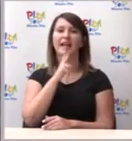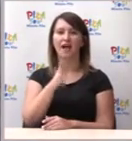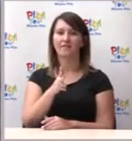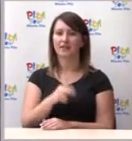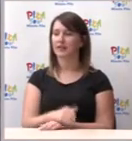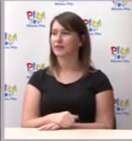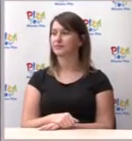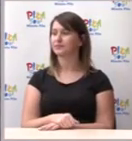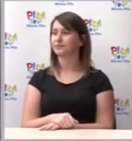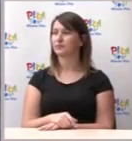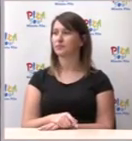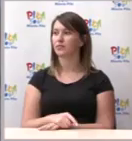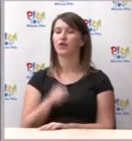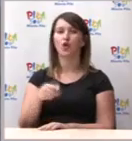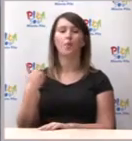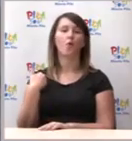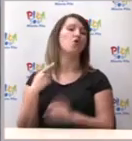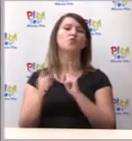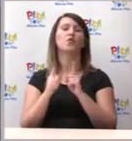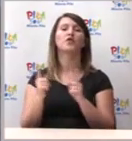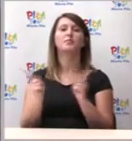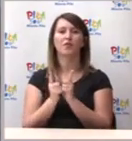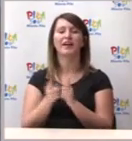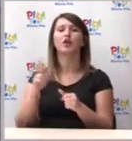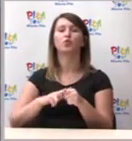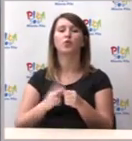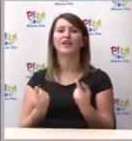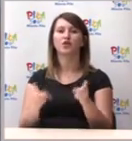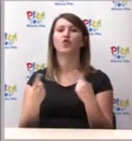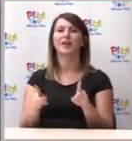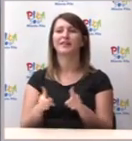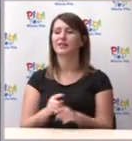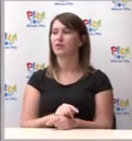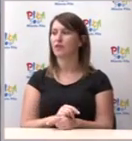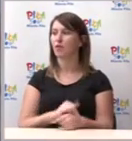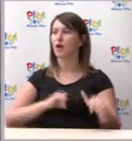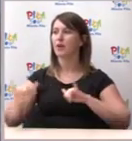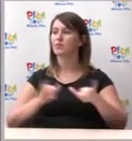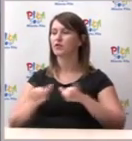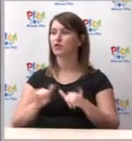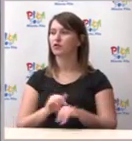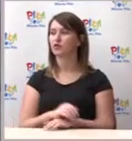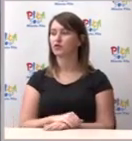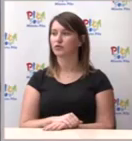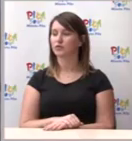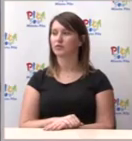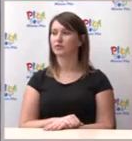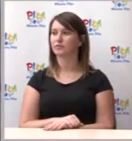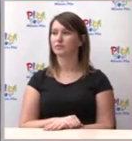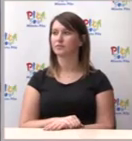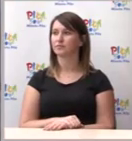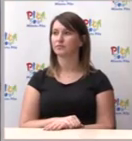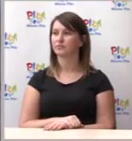to zorganizował przewodniczący Sejmowej Komisji do Spraw Współpracy z Krajami Afrykańskimi, pan Kilian Mulyama, w